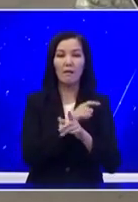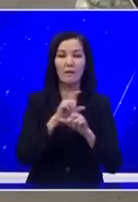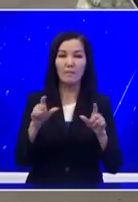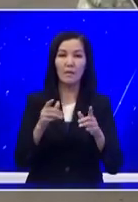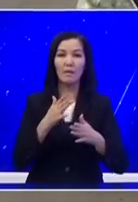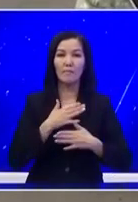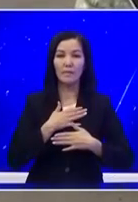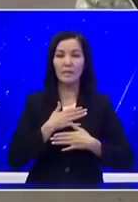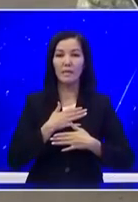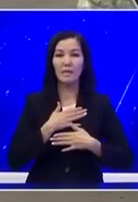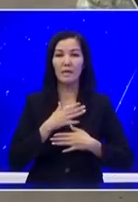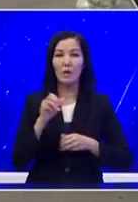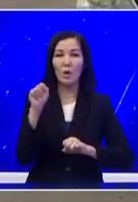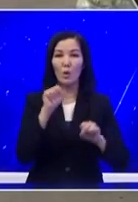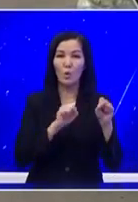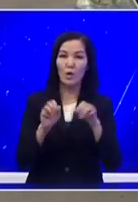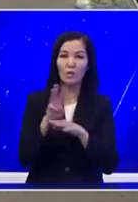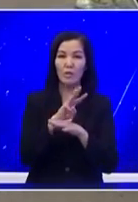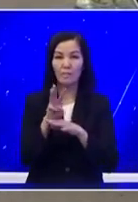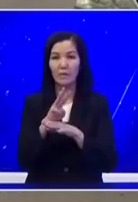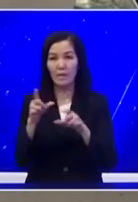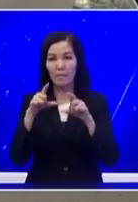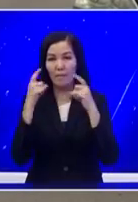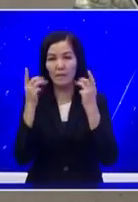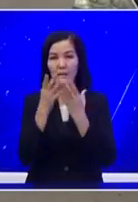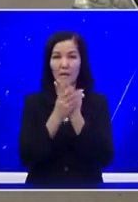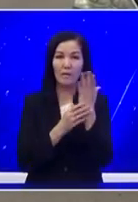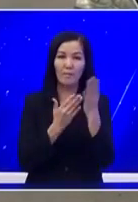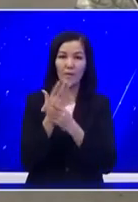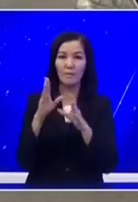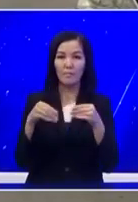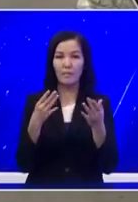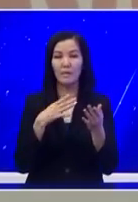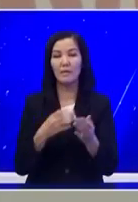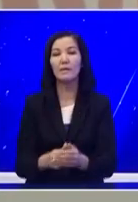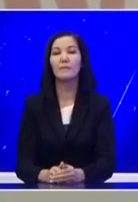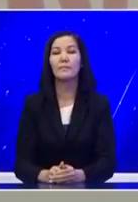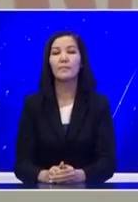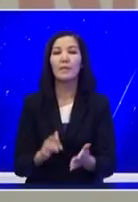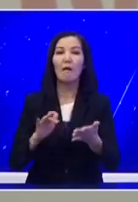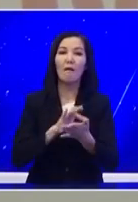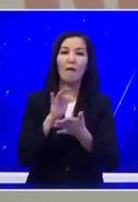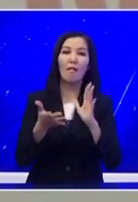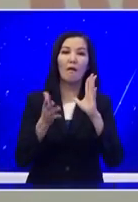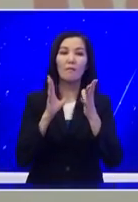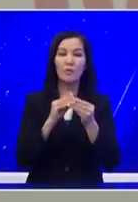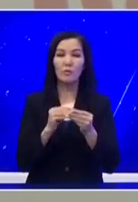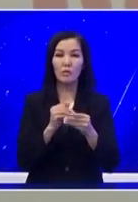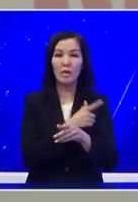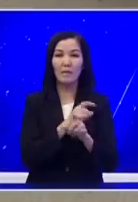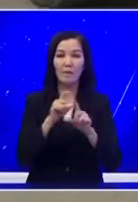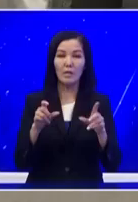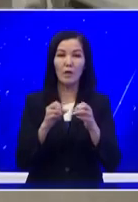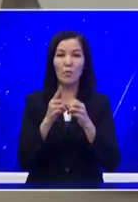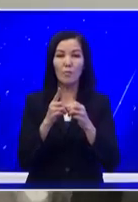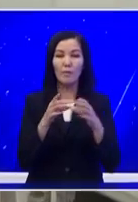өкілдері бізге арнайы құрал жабдықтарды, яғни маска, антисептиктерді берді. Қала бойынша емханаға қарасты 11